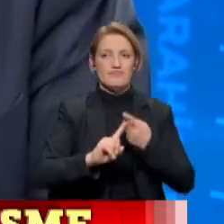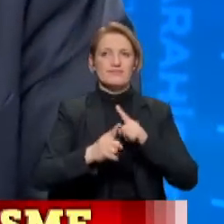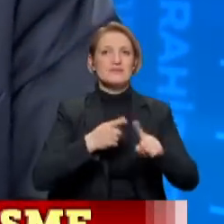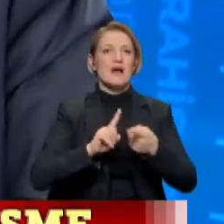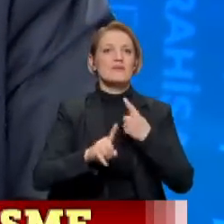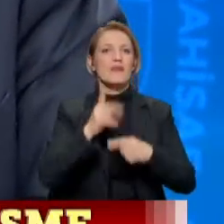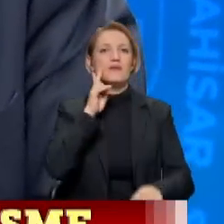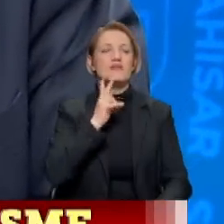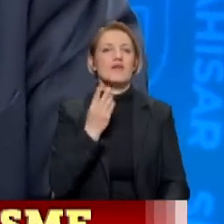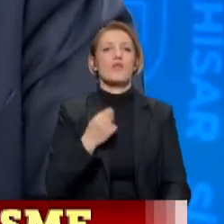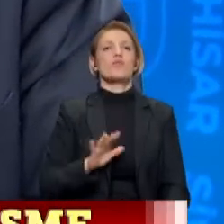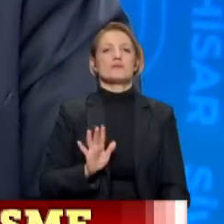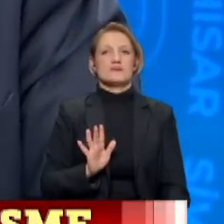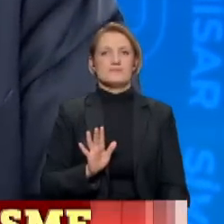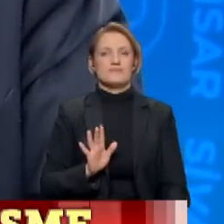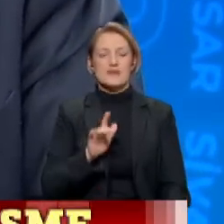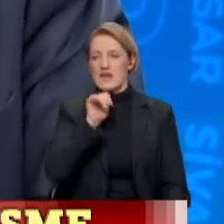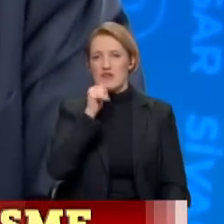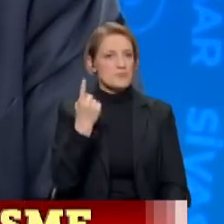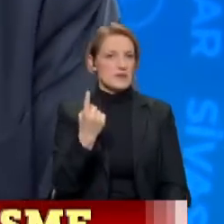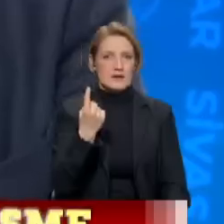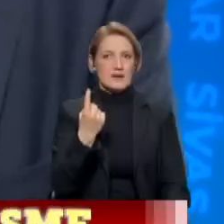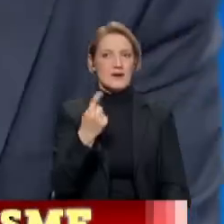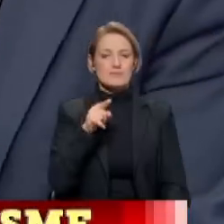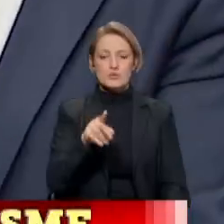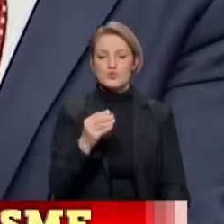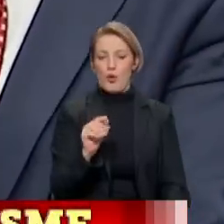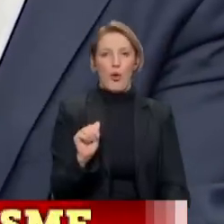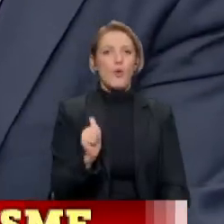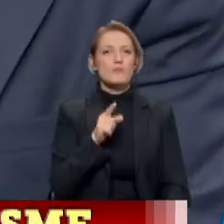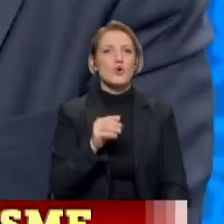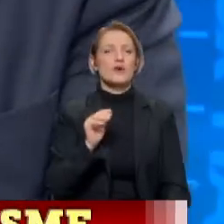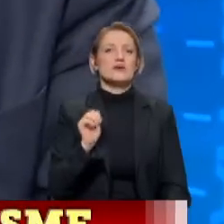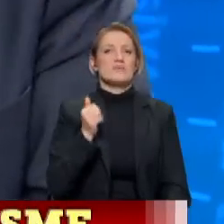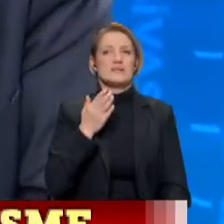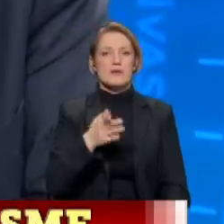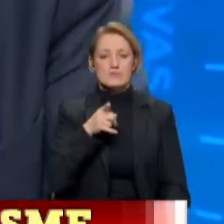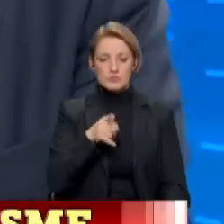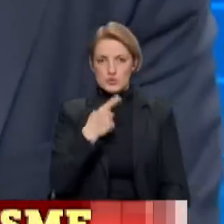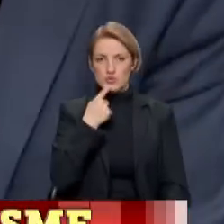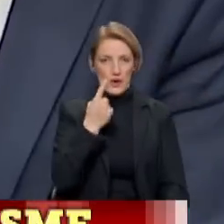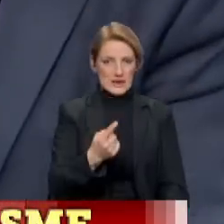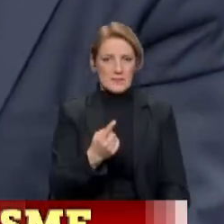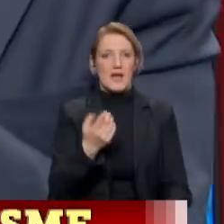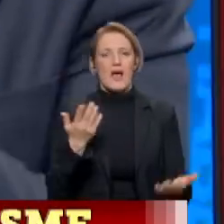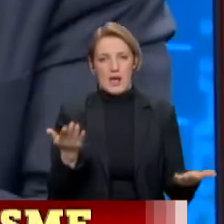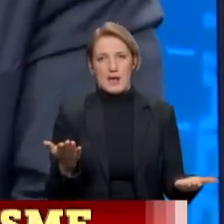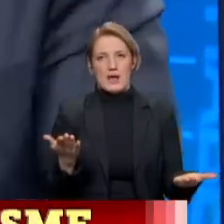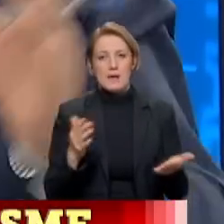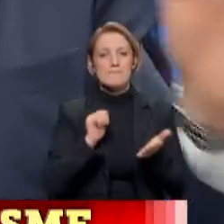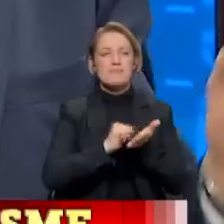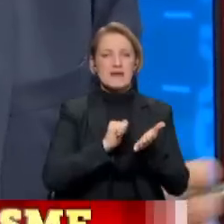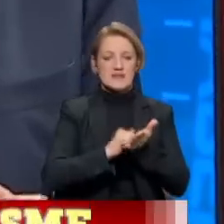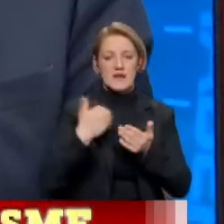siyasetten zenginleşmedi. Hiçbirisi. Bu çok önemli, çok kıymetli. Bunu da söyleyeyim. Tabii